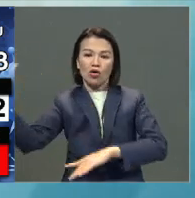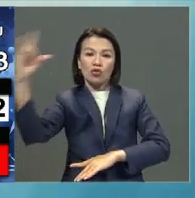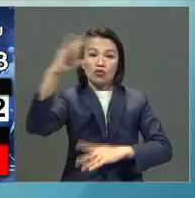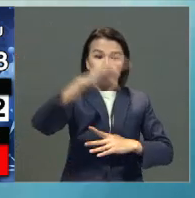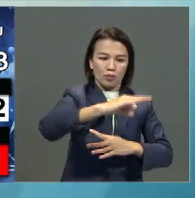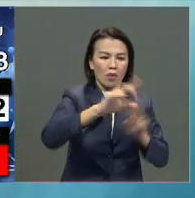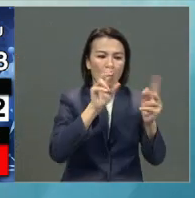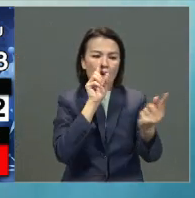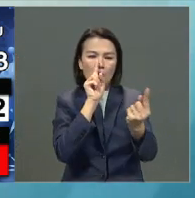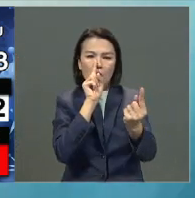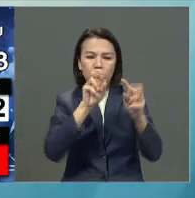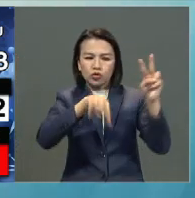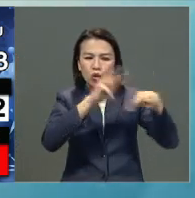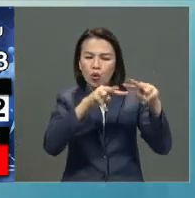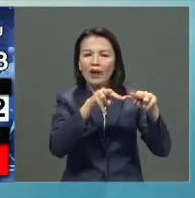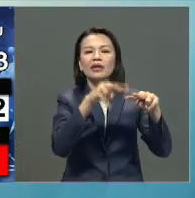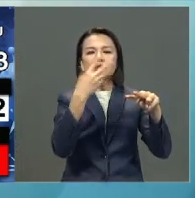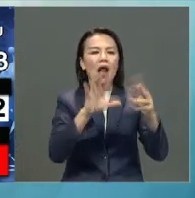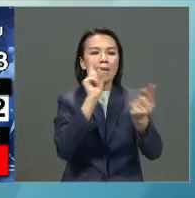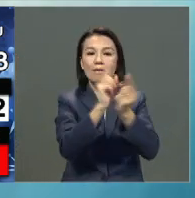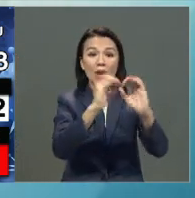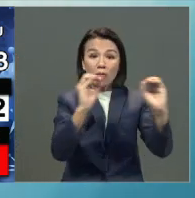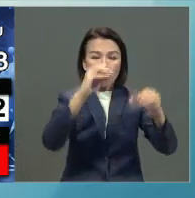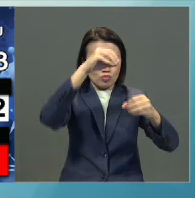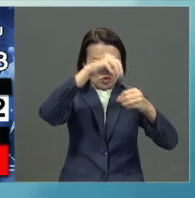มิถุนายนช่วงแรกมาตรวจก็ไม่เจอเชื้อครับyou say